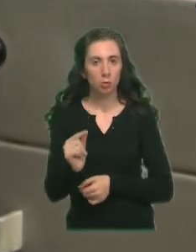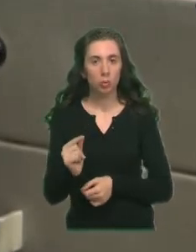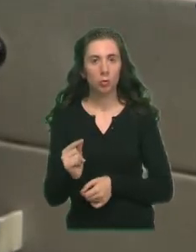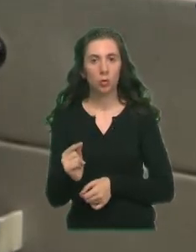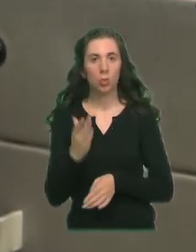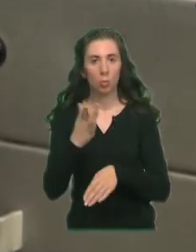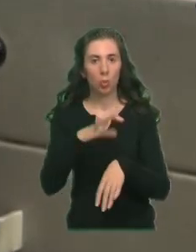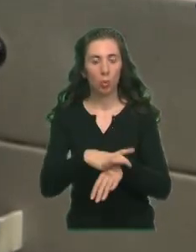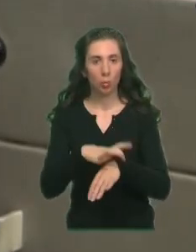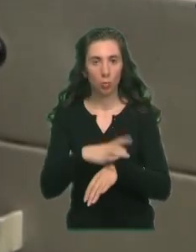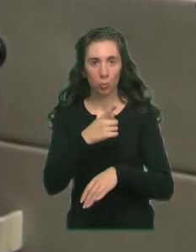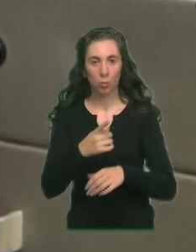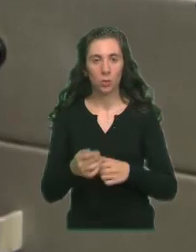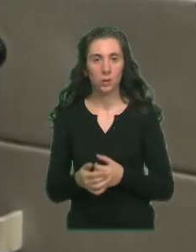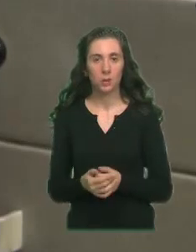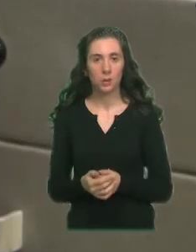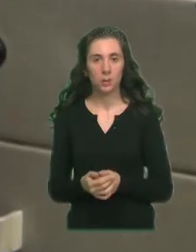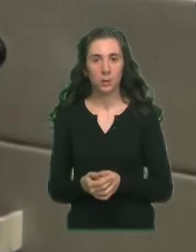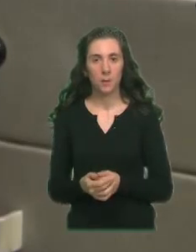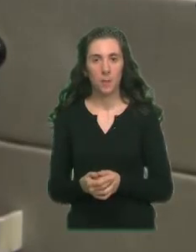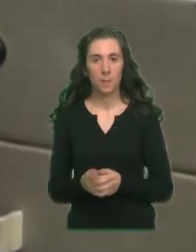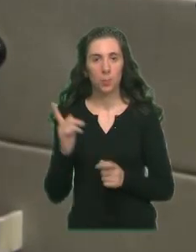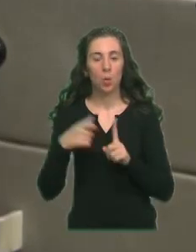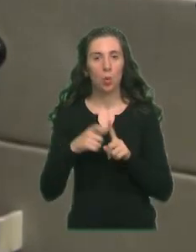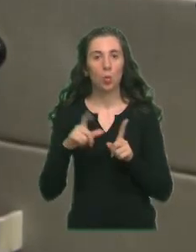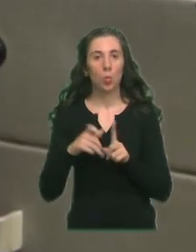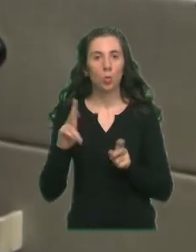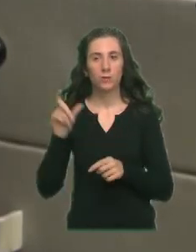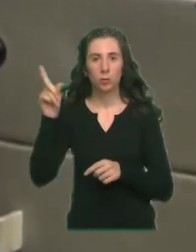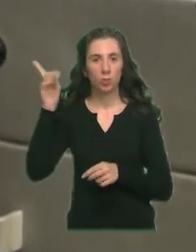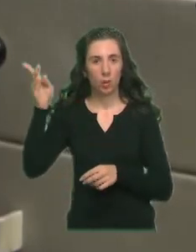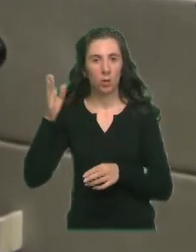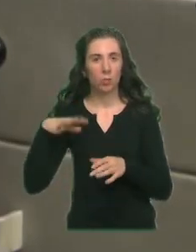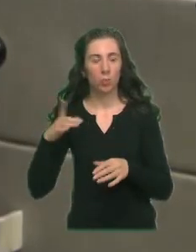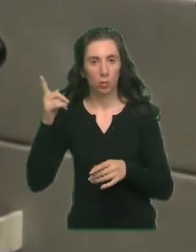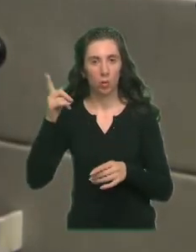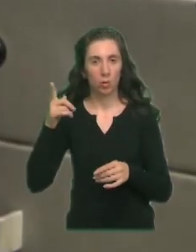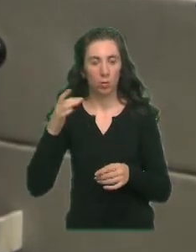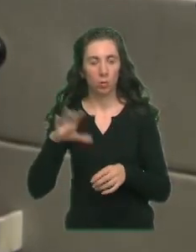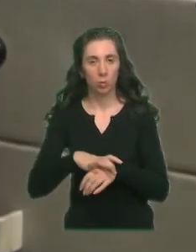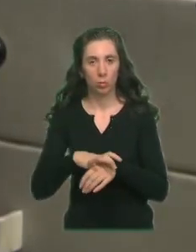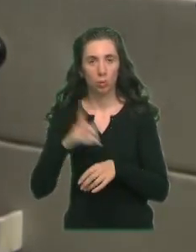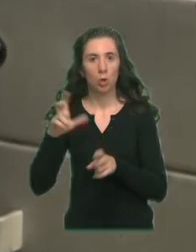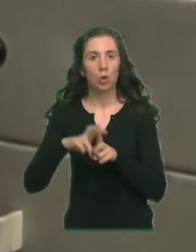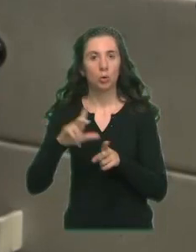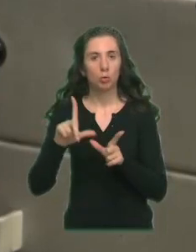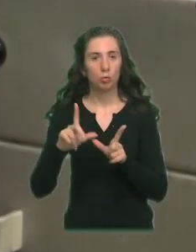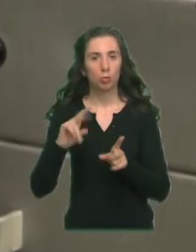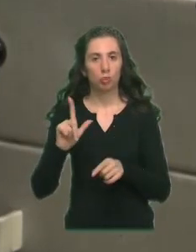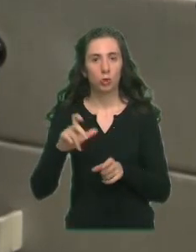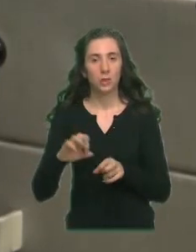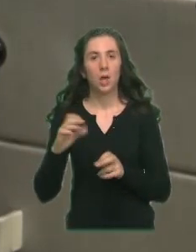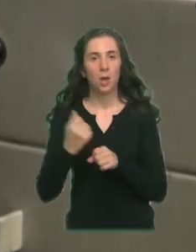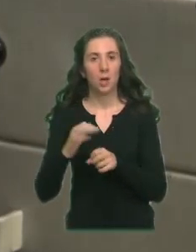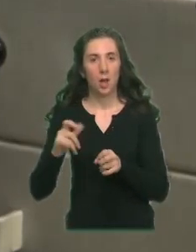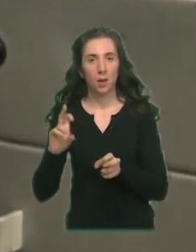kod doktorice gore na Kukuljeviće, kod doktorice Gajer, ne, kod Đurđice Gajer, i